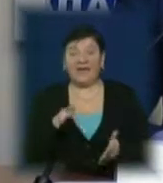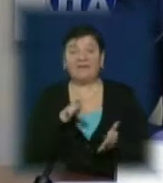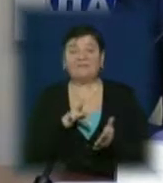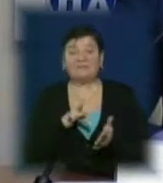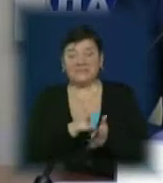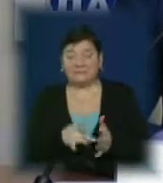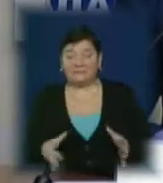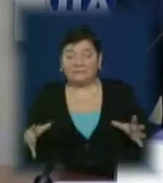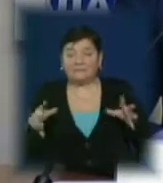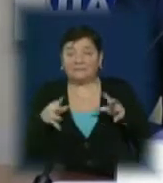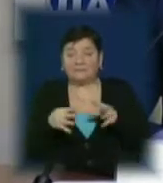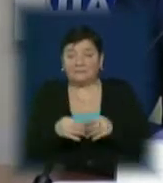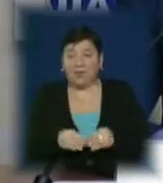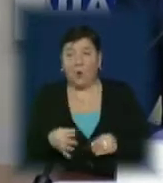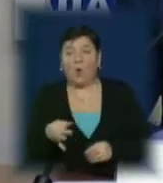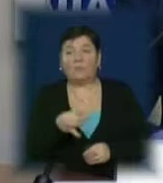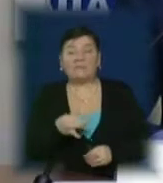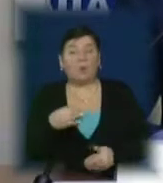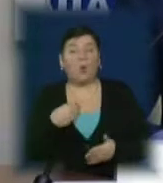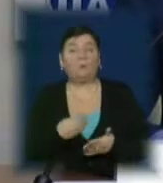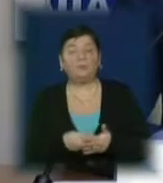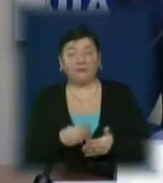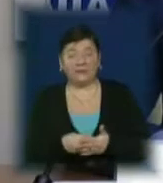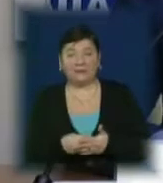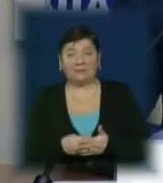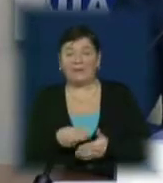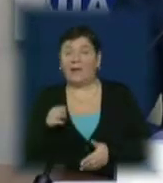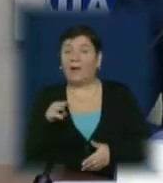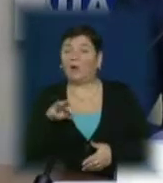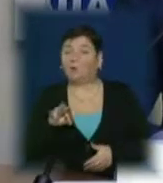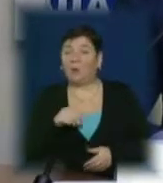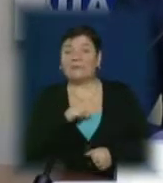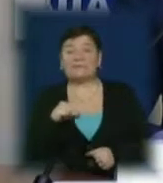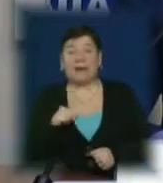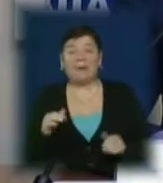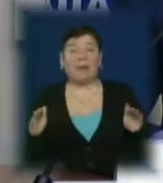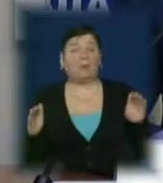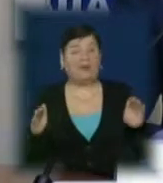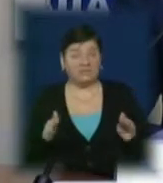централізовано за рахунок коштів обласного бюджету, то саме менше